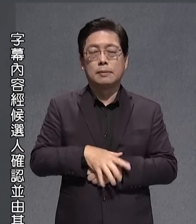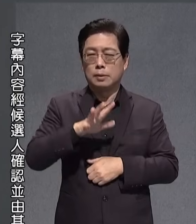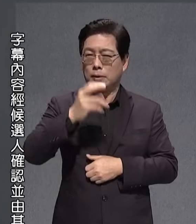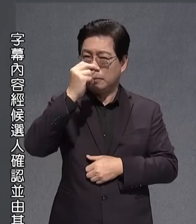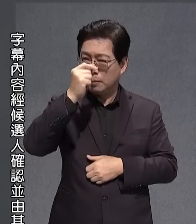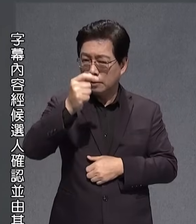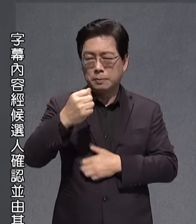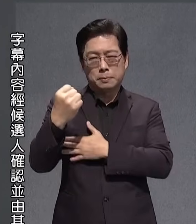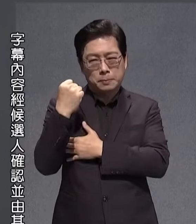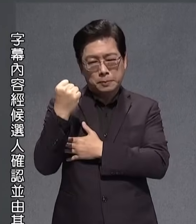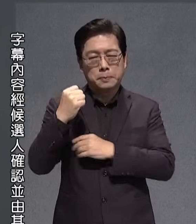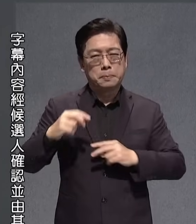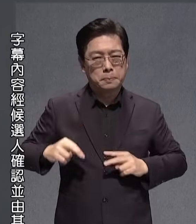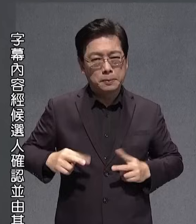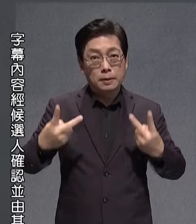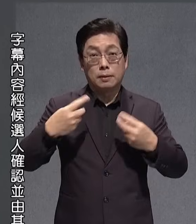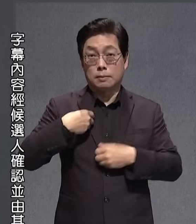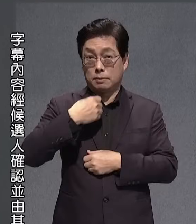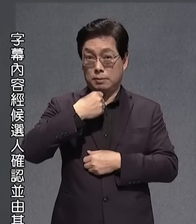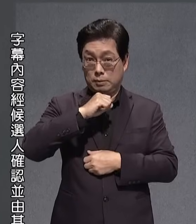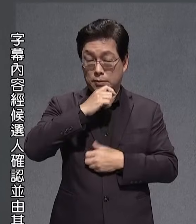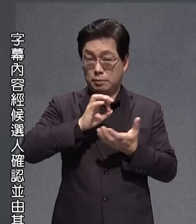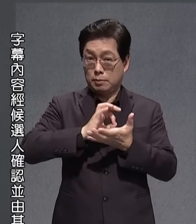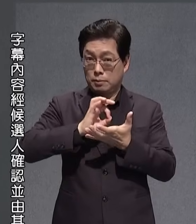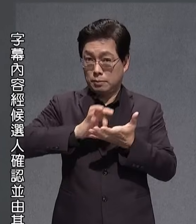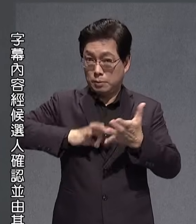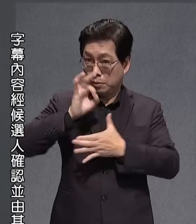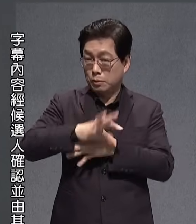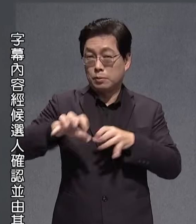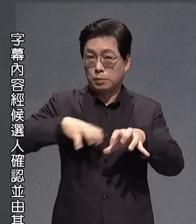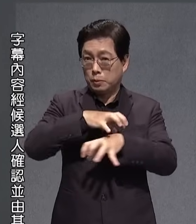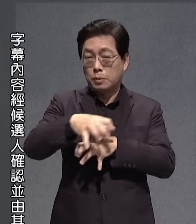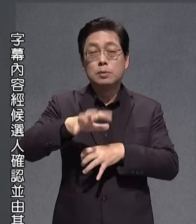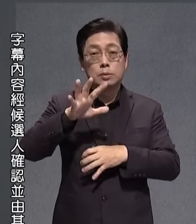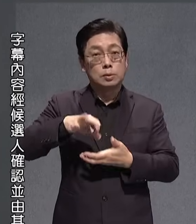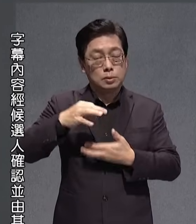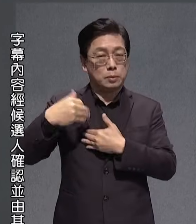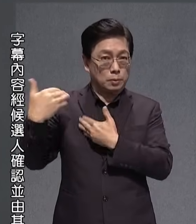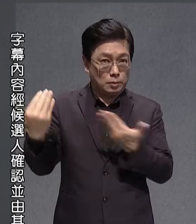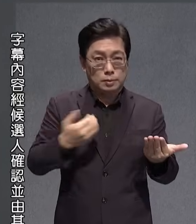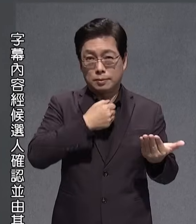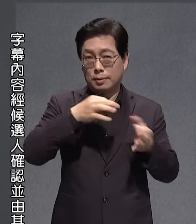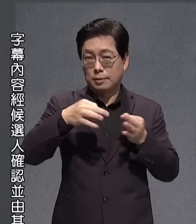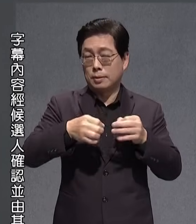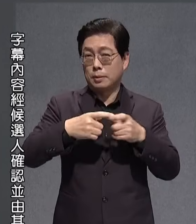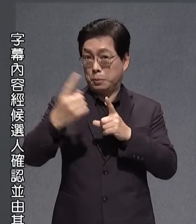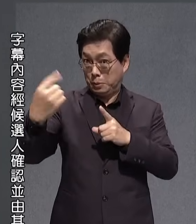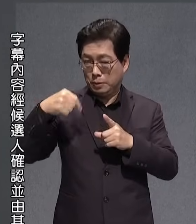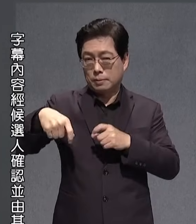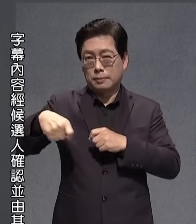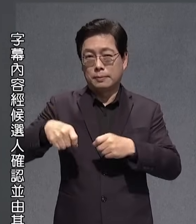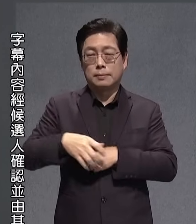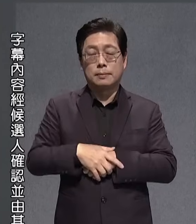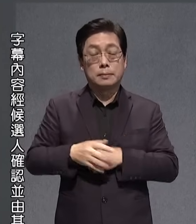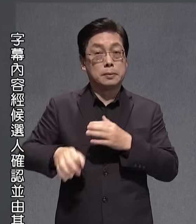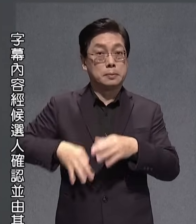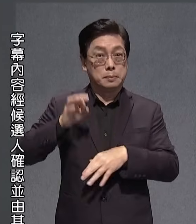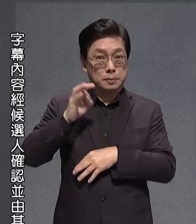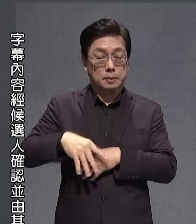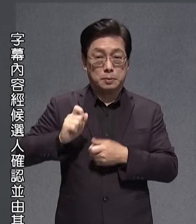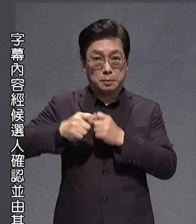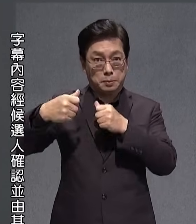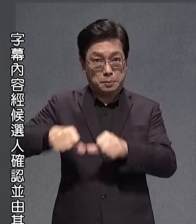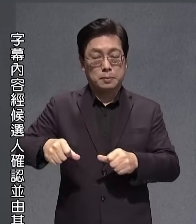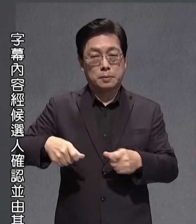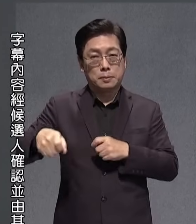别积极的改善台湾的投资环境，也提出了欢迎台商回台投资方案、投资抵减等